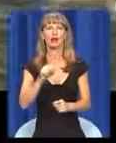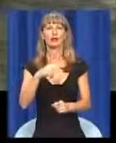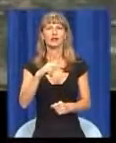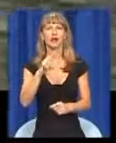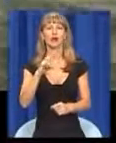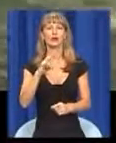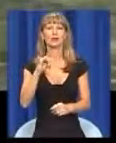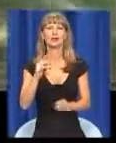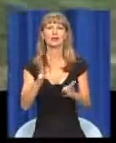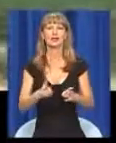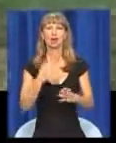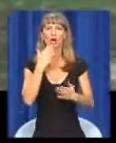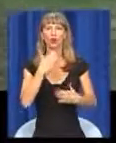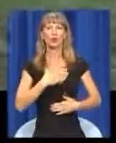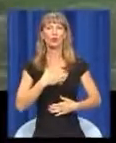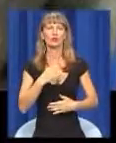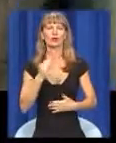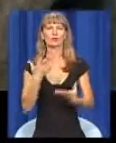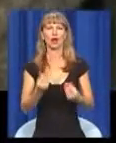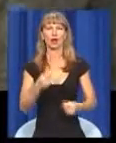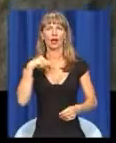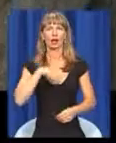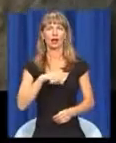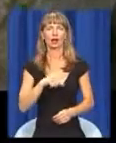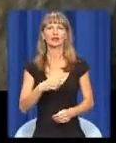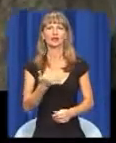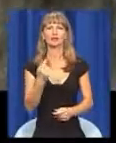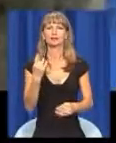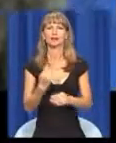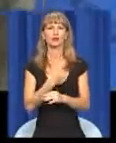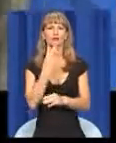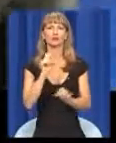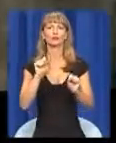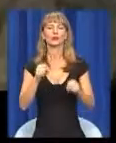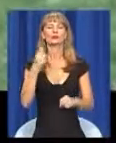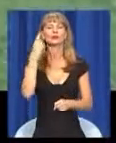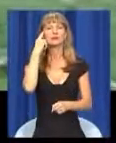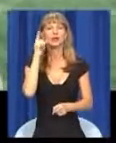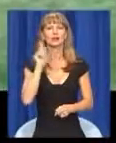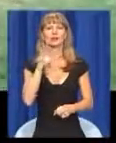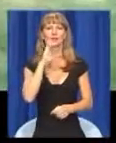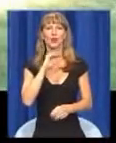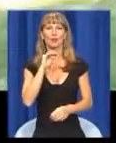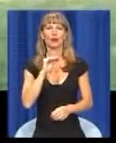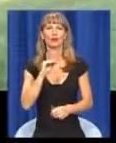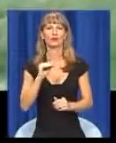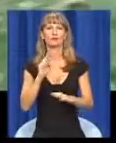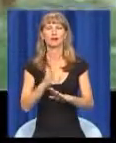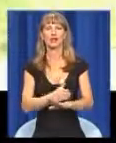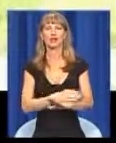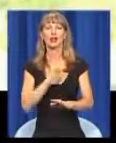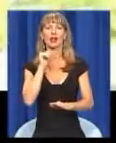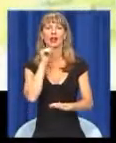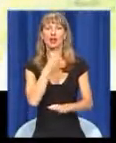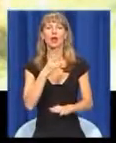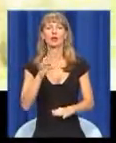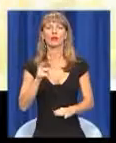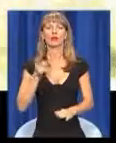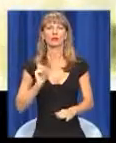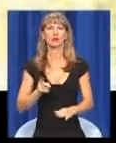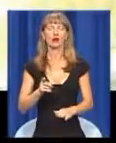ніжні, люблячі, мають м'який характер. З першого погляду вам може здатись, що пес повільний і ледачий. Та